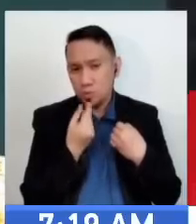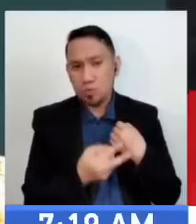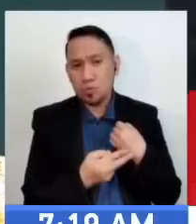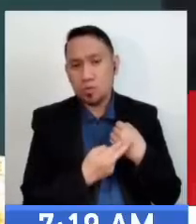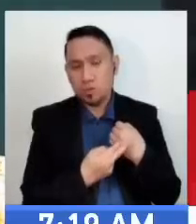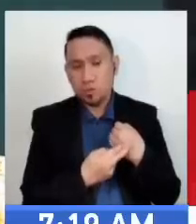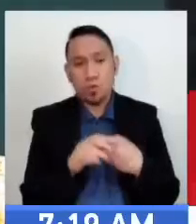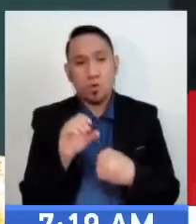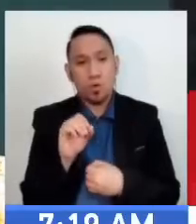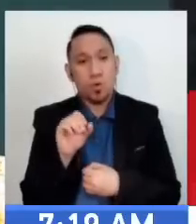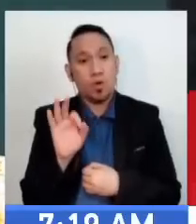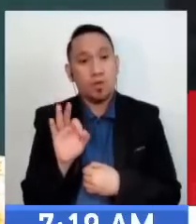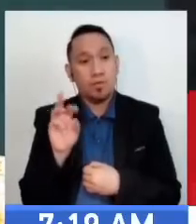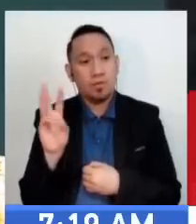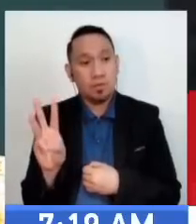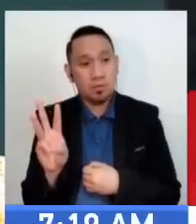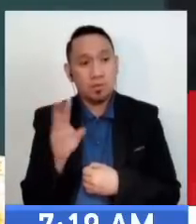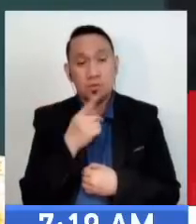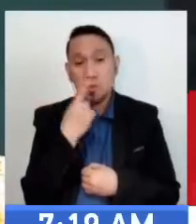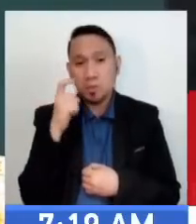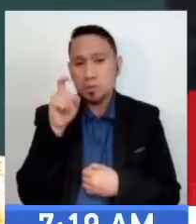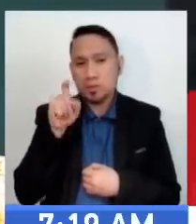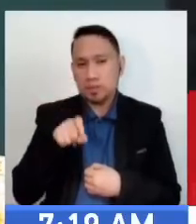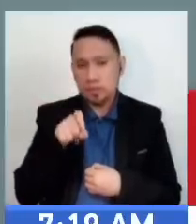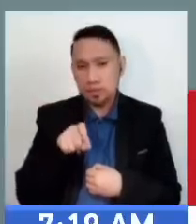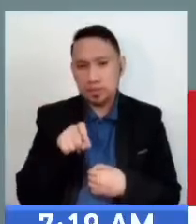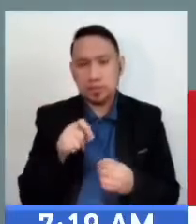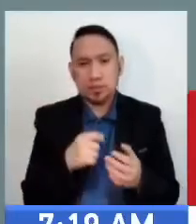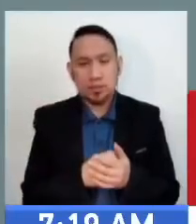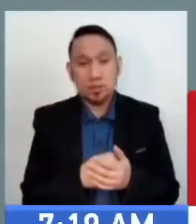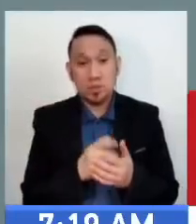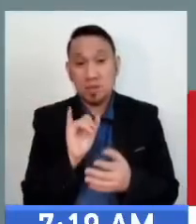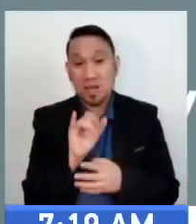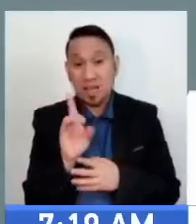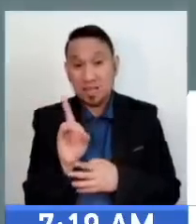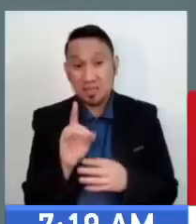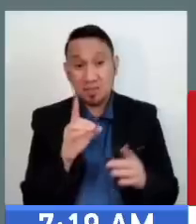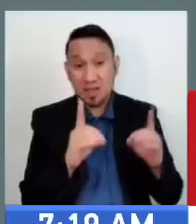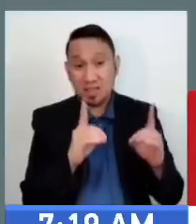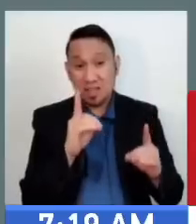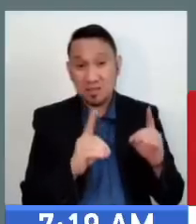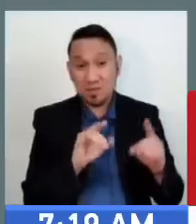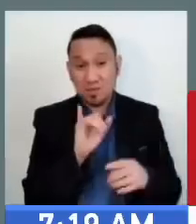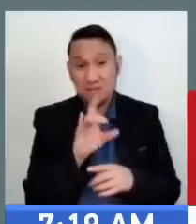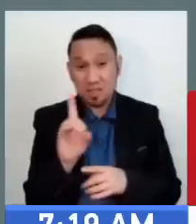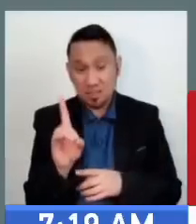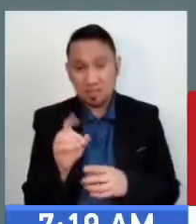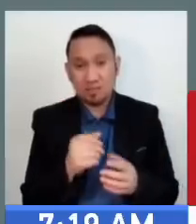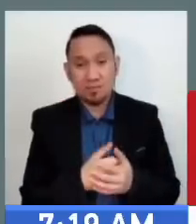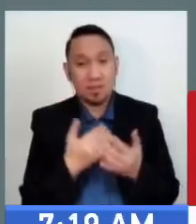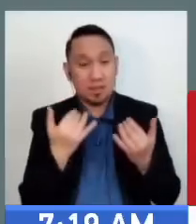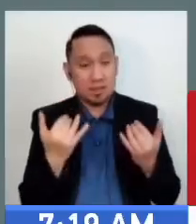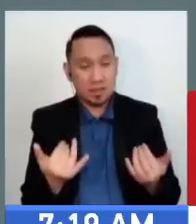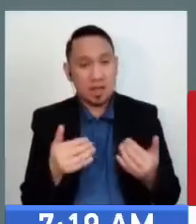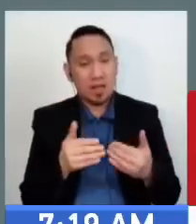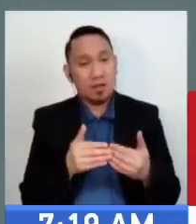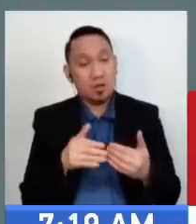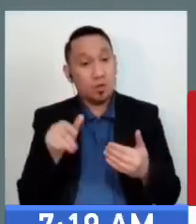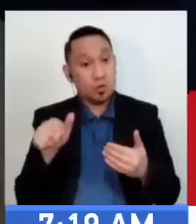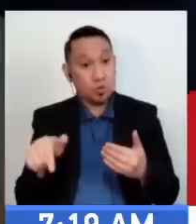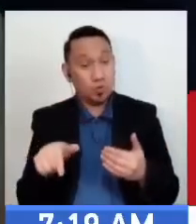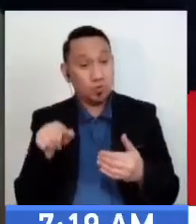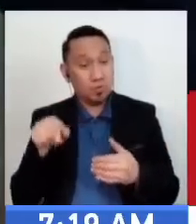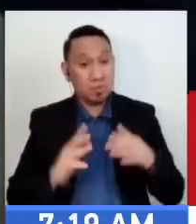OFW, no? Kasi po kailangan po nila yung mga IDs na to. Sa ngayon, in-extend daw muna ng LTO ang validity ng mga lisensyang dapat ay mag-i-expire